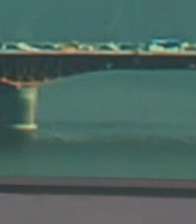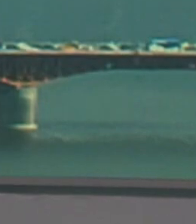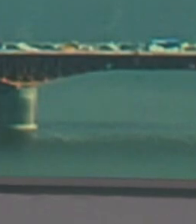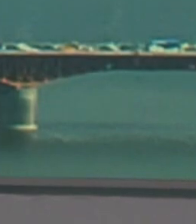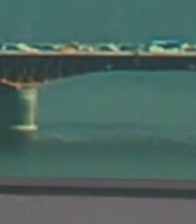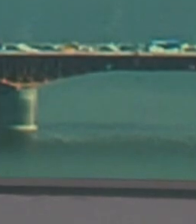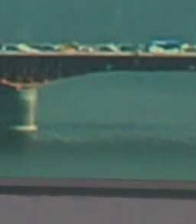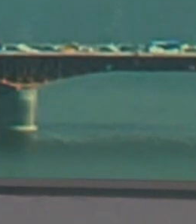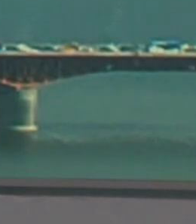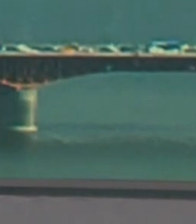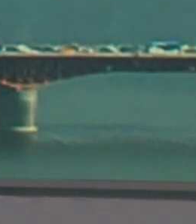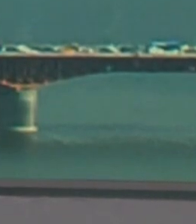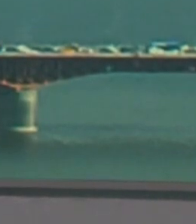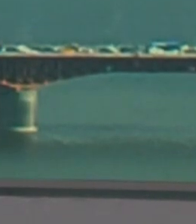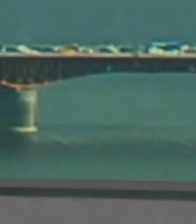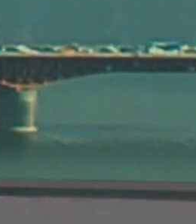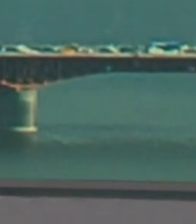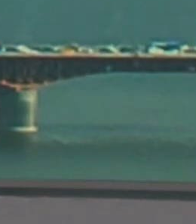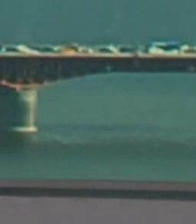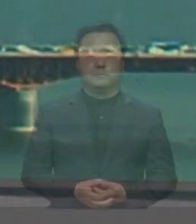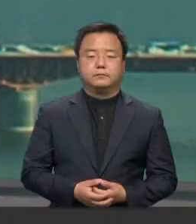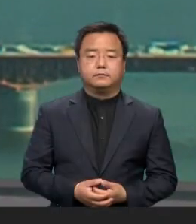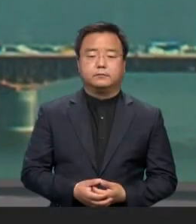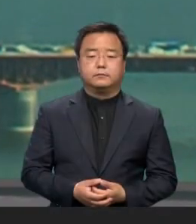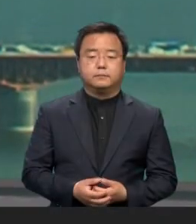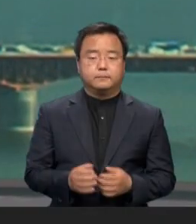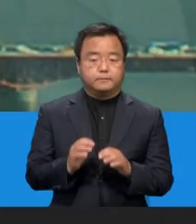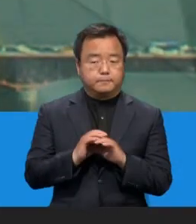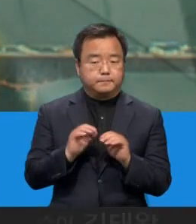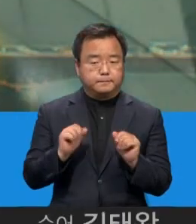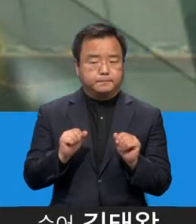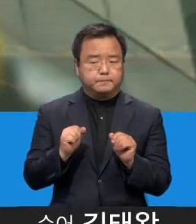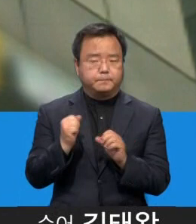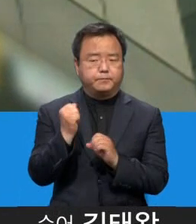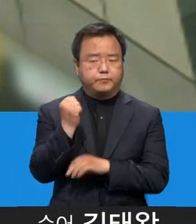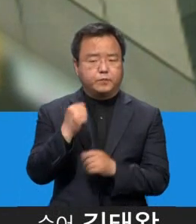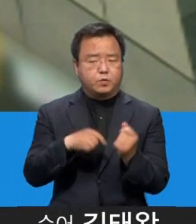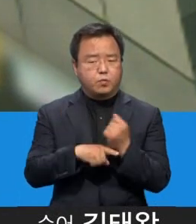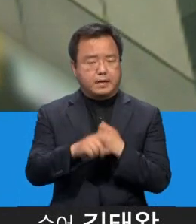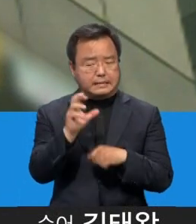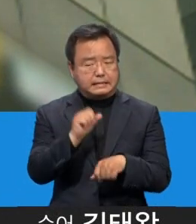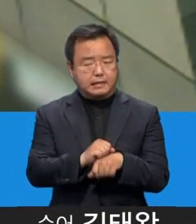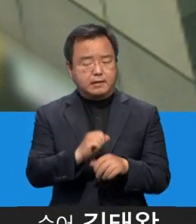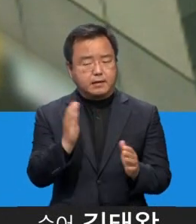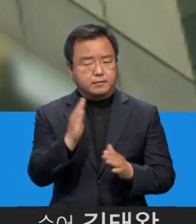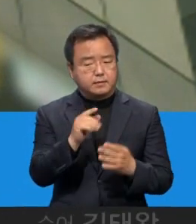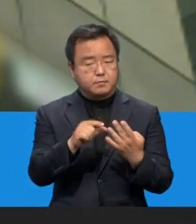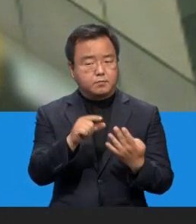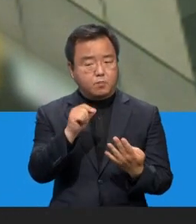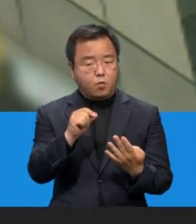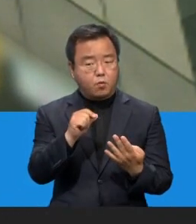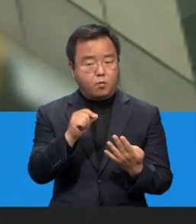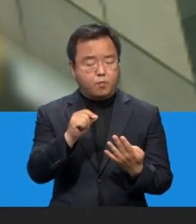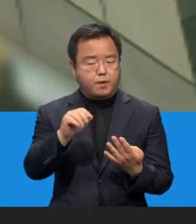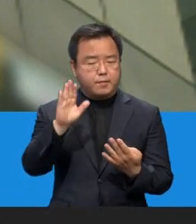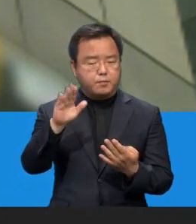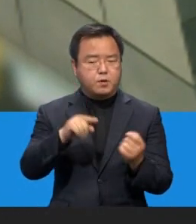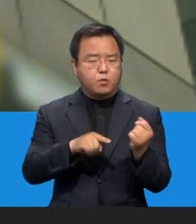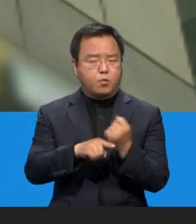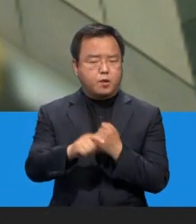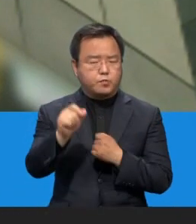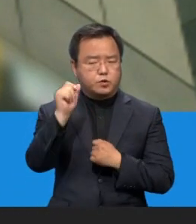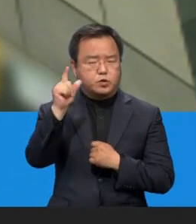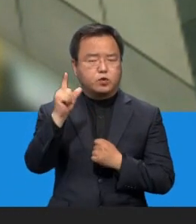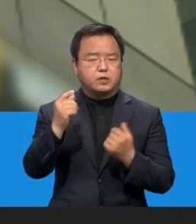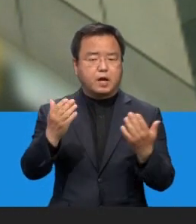기초 과학에 소질이 있는 학생을 뽑아 미래 인재를 육성하겠다 며 세운 영제 학교 전국의 8곳이 있는데 합격자를